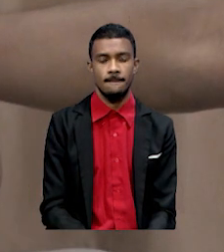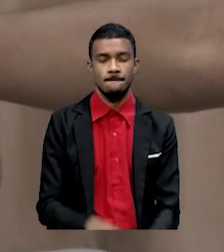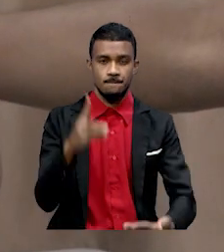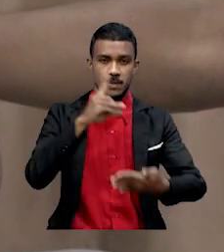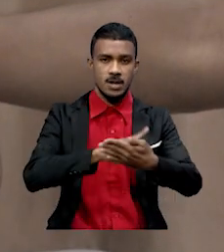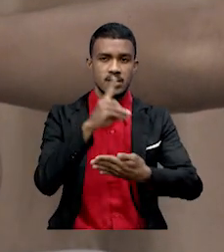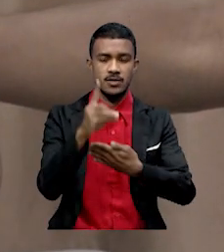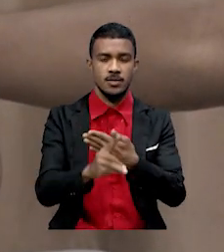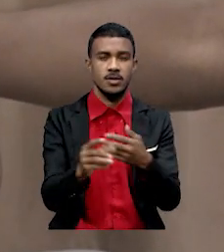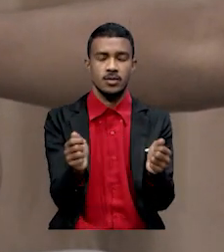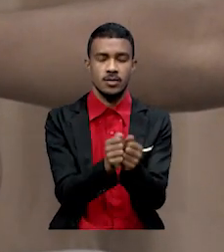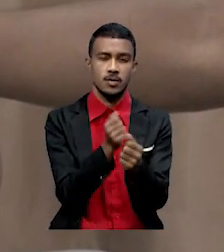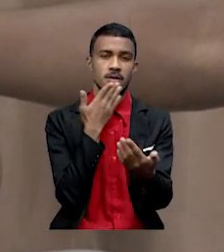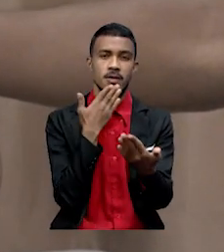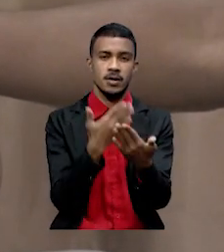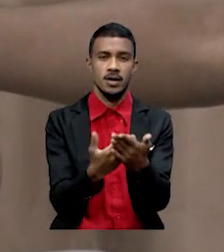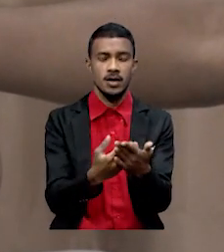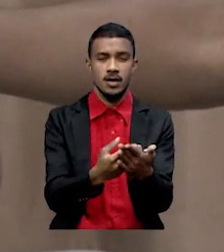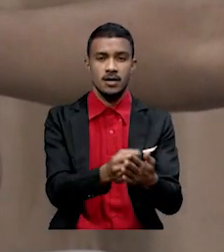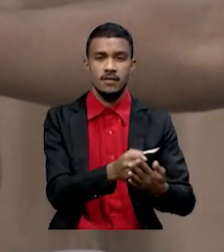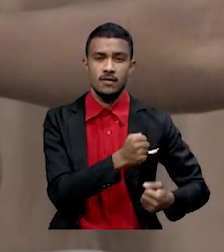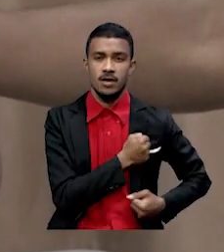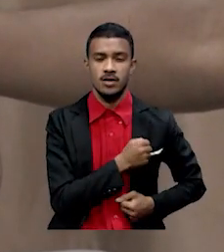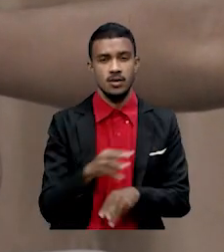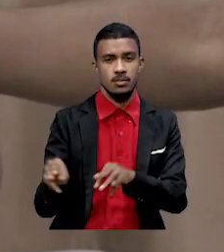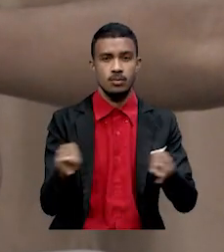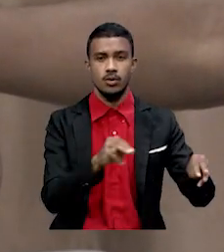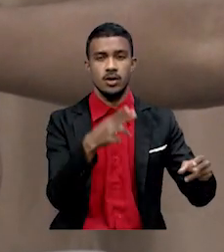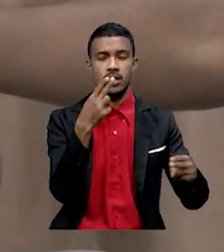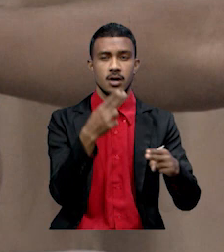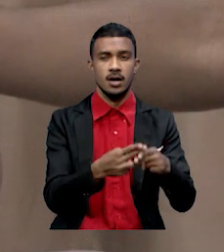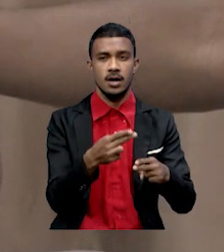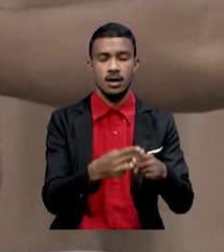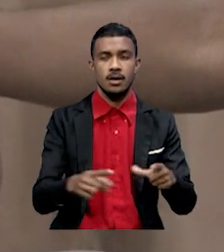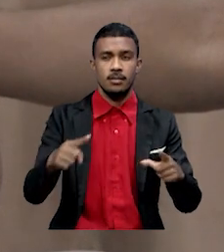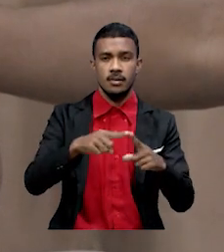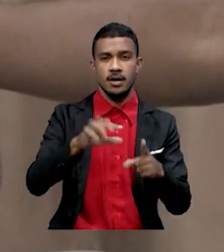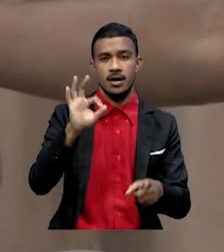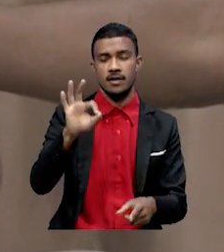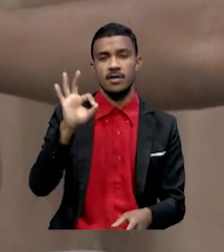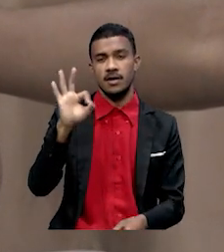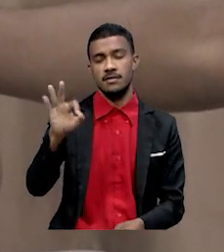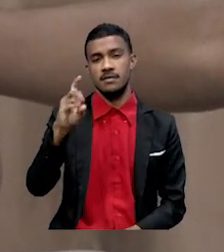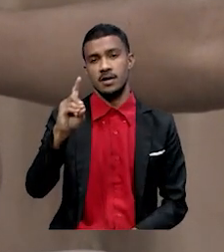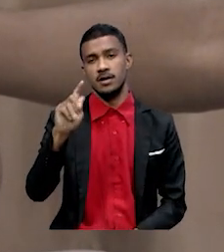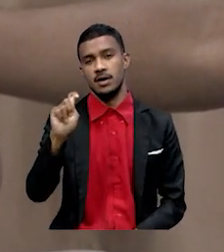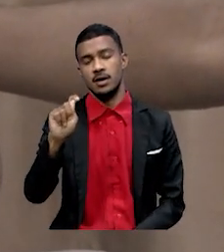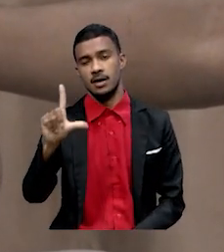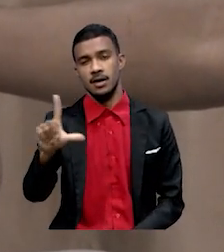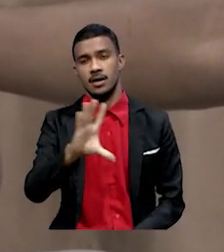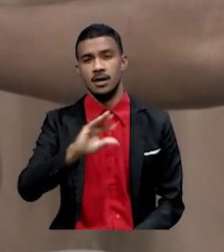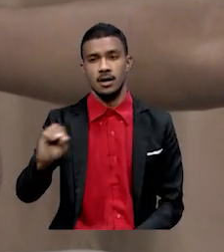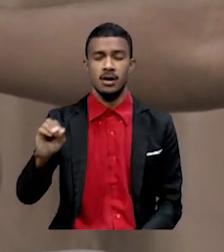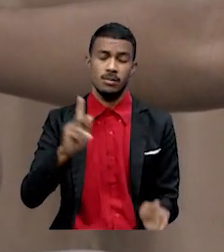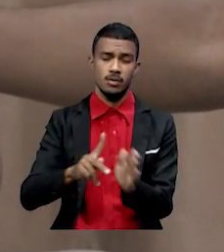desenvolvimento la dia Falentil mura na naramba ana san Falentil bara e fe fileteli agora processo la